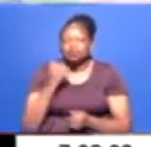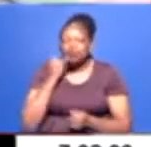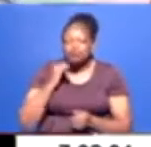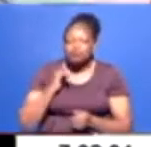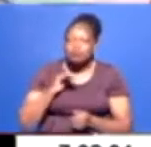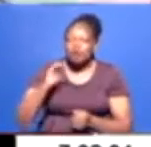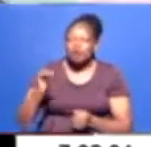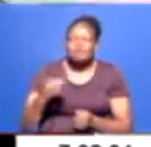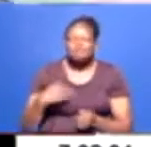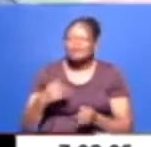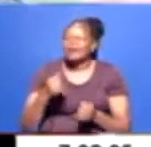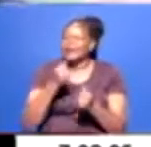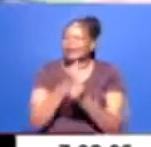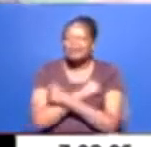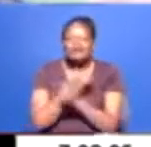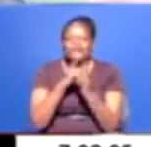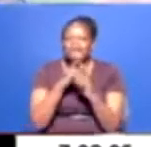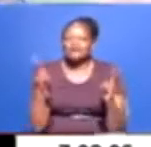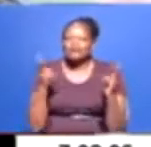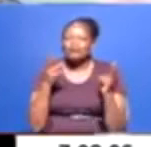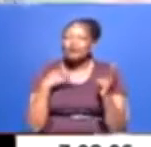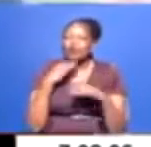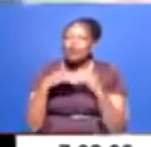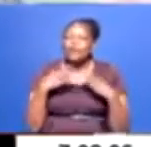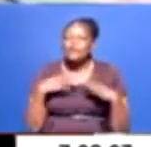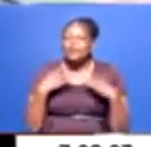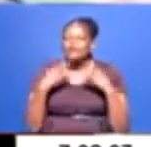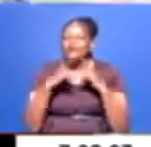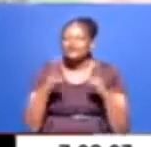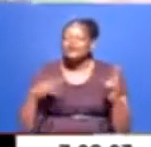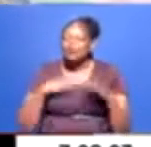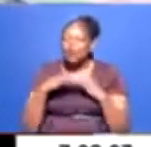ningependa watu wote wakae kwa amani. Ningependa watu wote